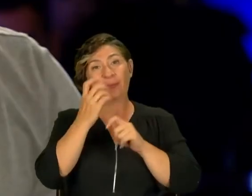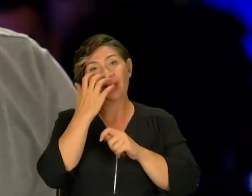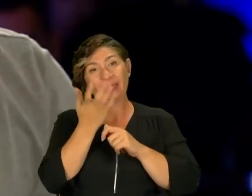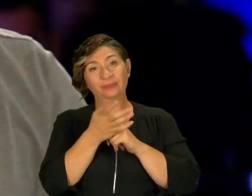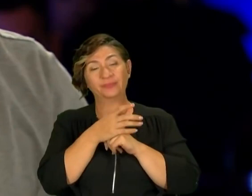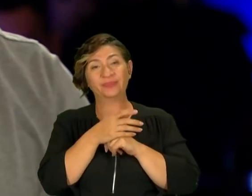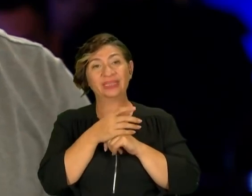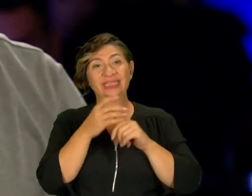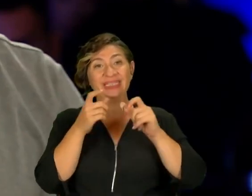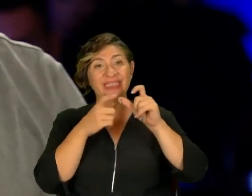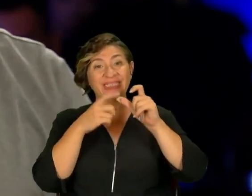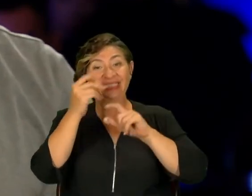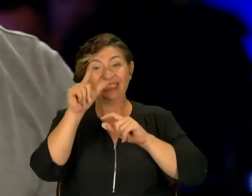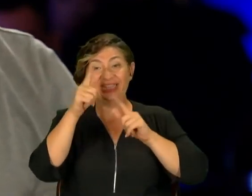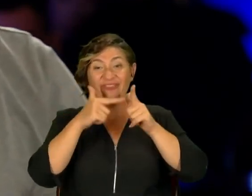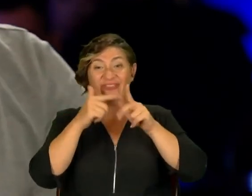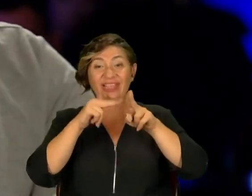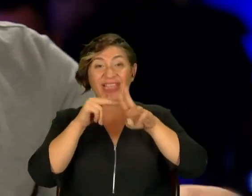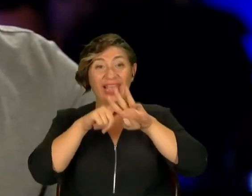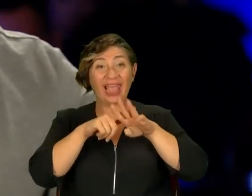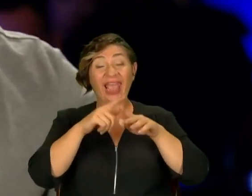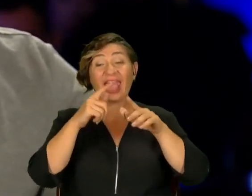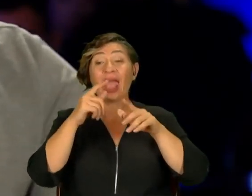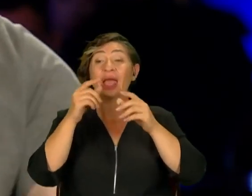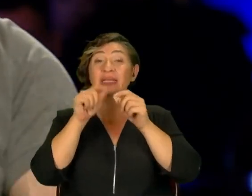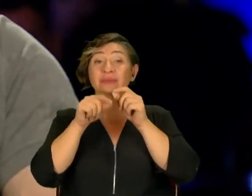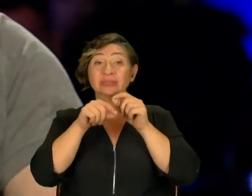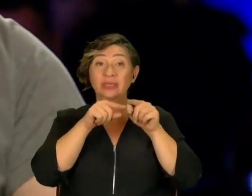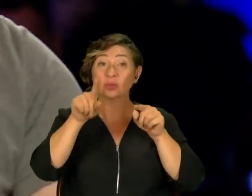Silifke'den Girne'ye 120 kilometre, Anamur'dan Girne'ye.